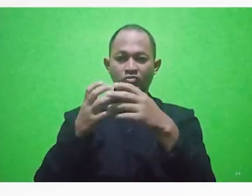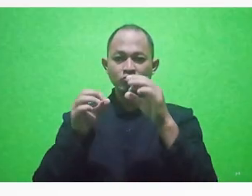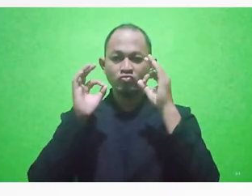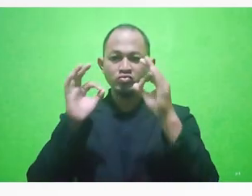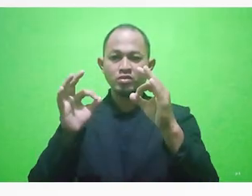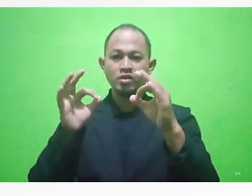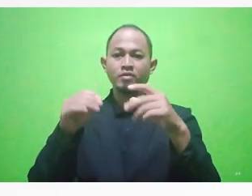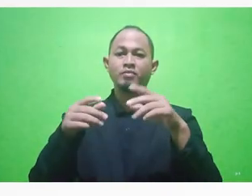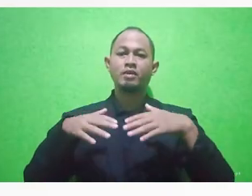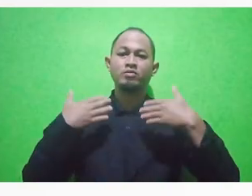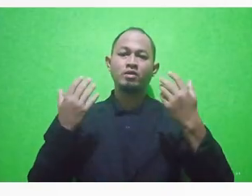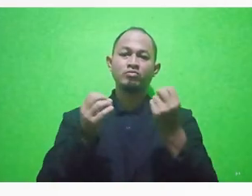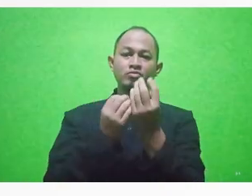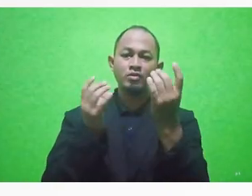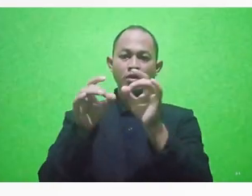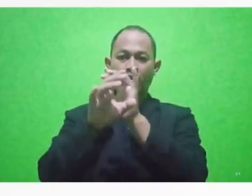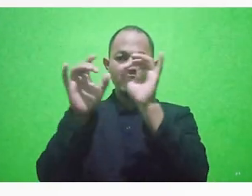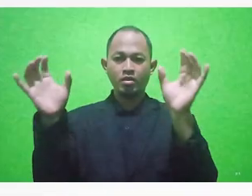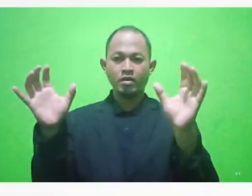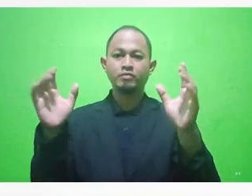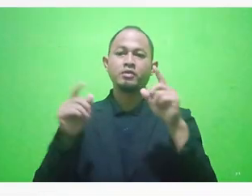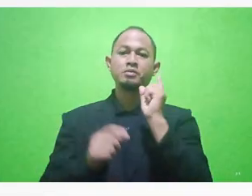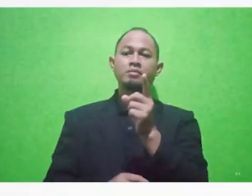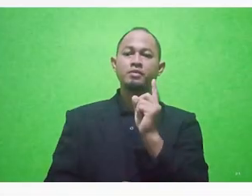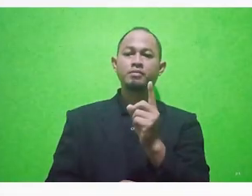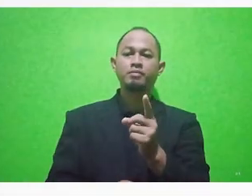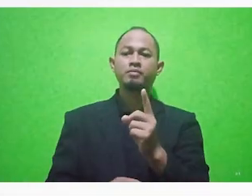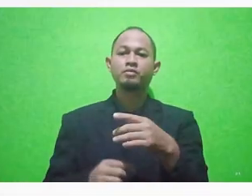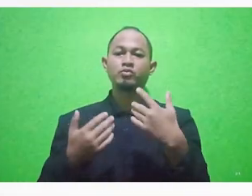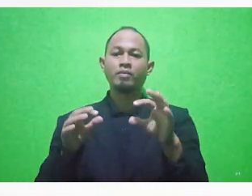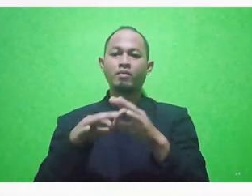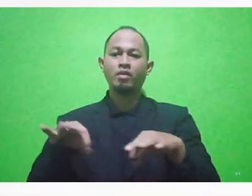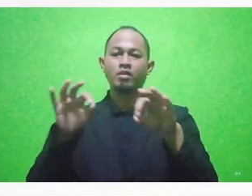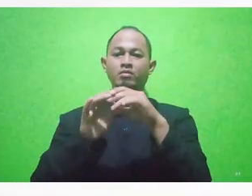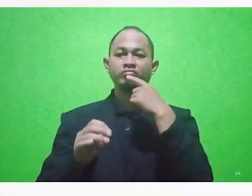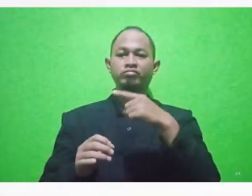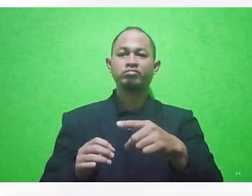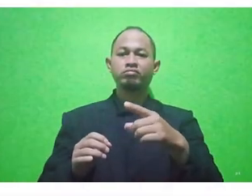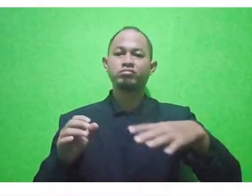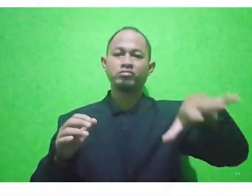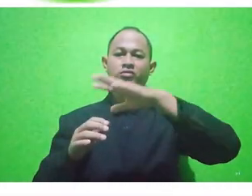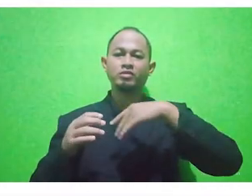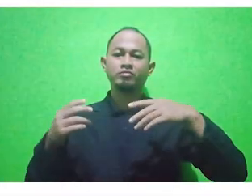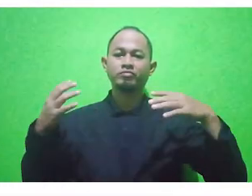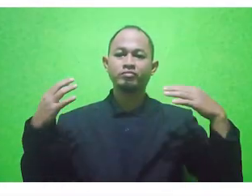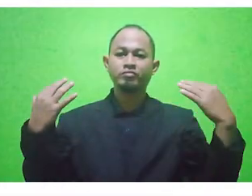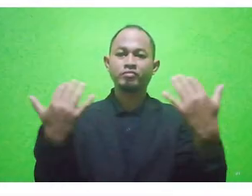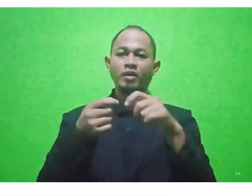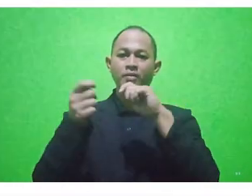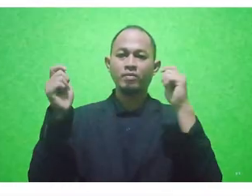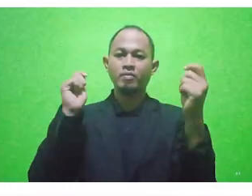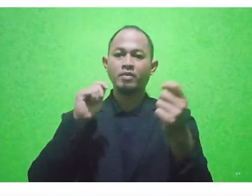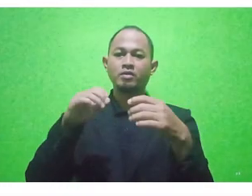hidup dan organisme lainnya. Oleh karena itu, penting bagi kita semua untuk menjaga suhu bumi dari perubahan iklim